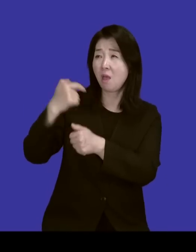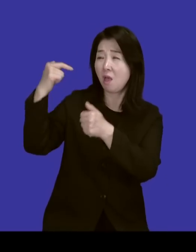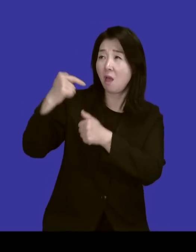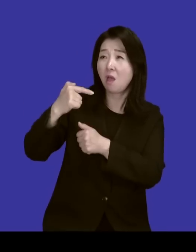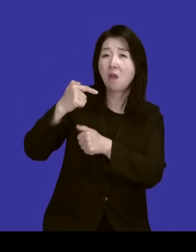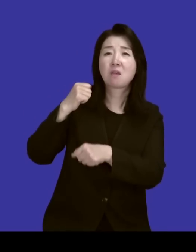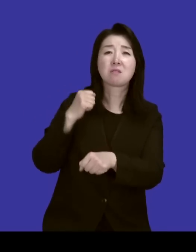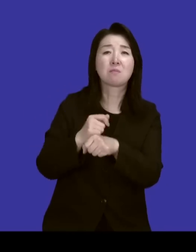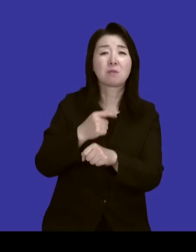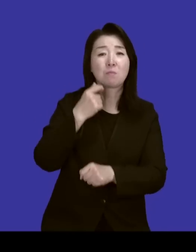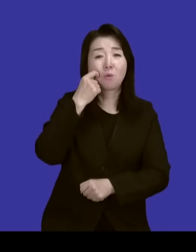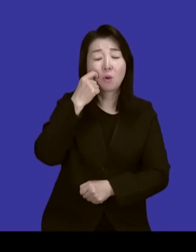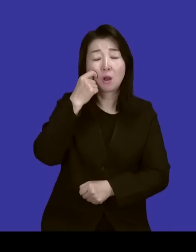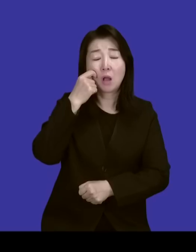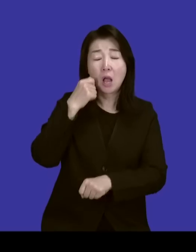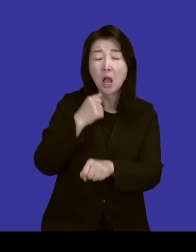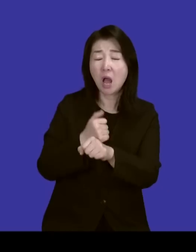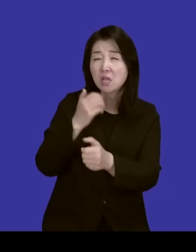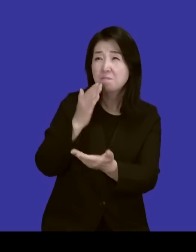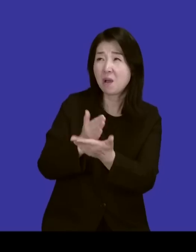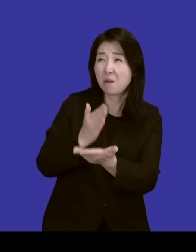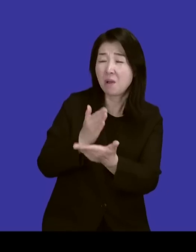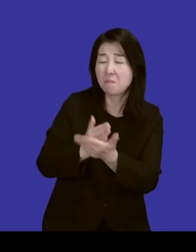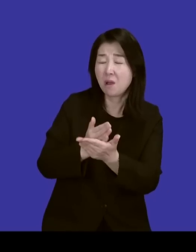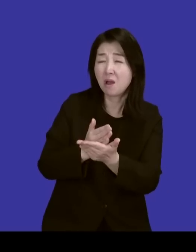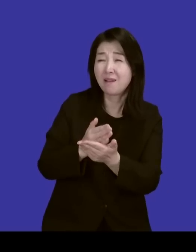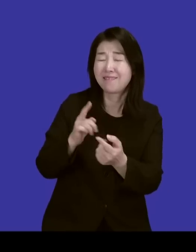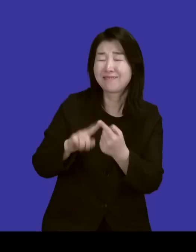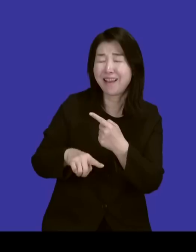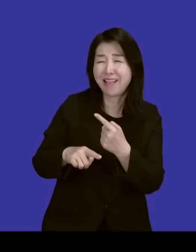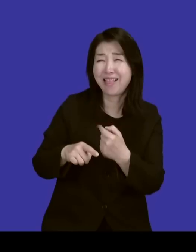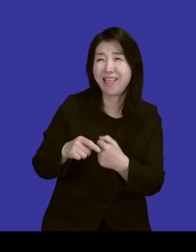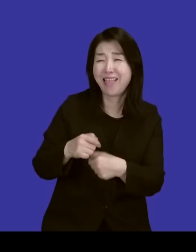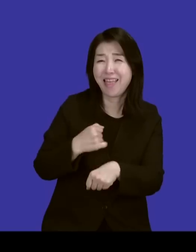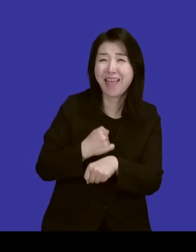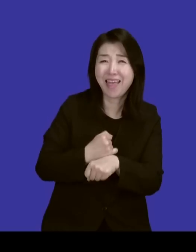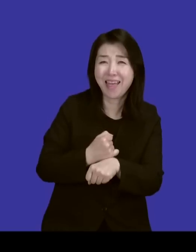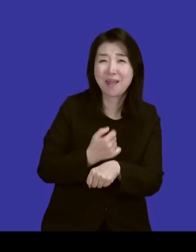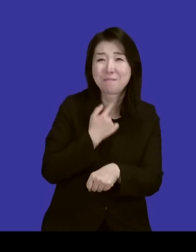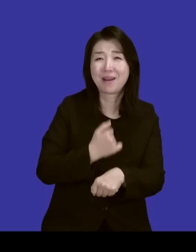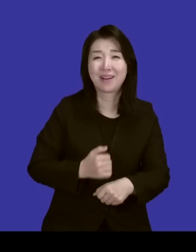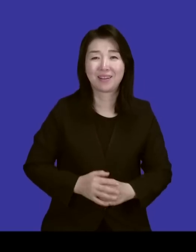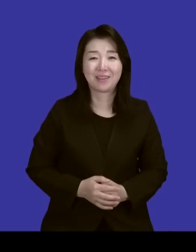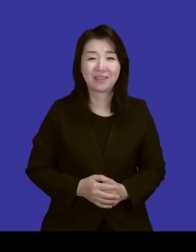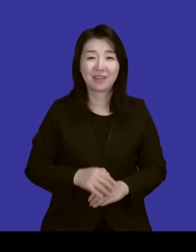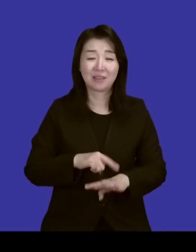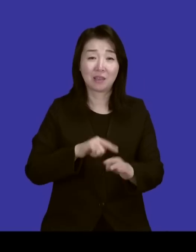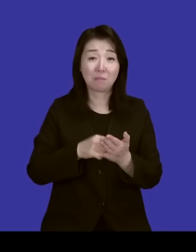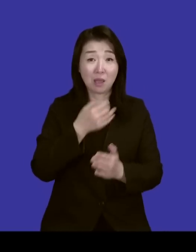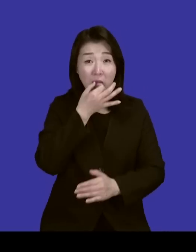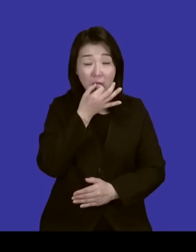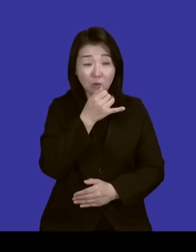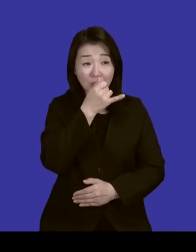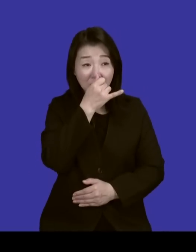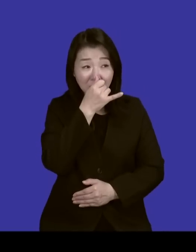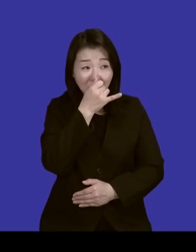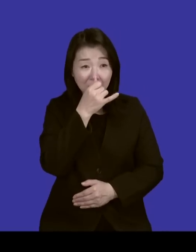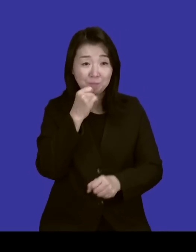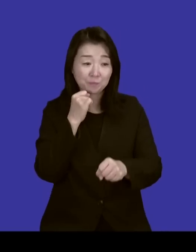못했고 예. 하지 말라는 것은 다 했고 예. 예? 예. 내 마음에 욕심을 품으면 이미